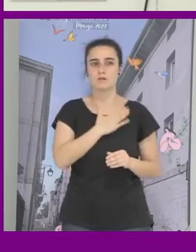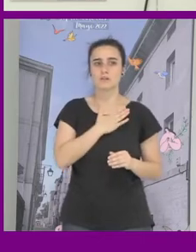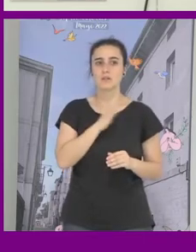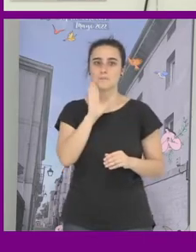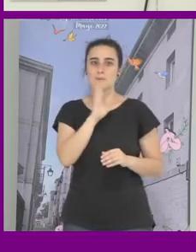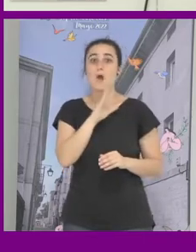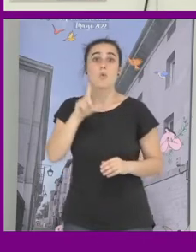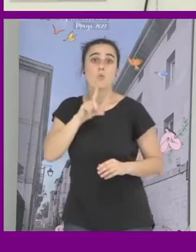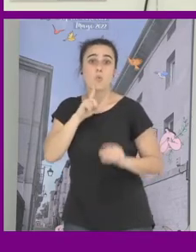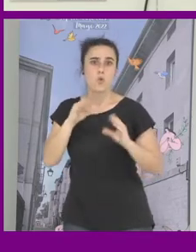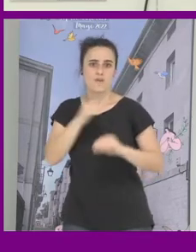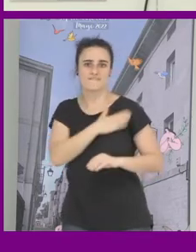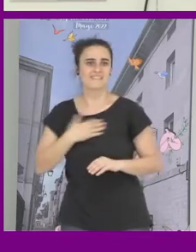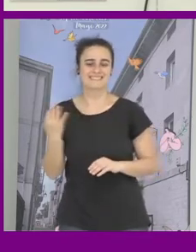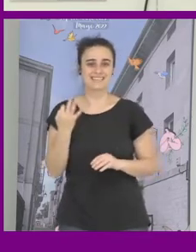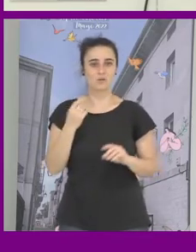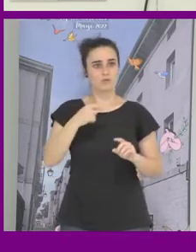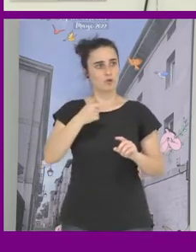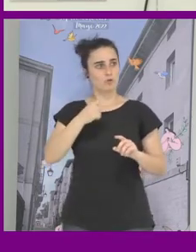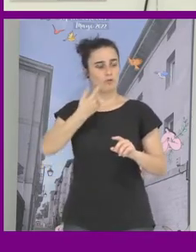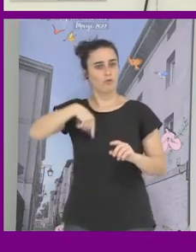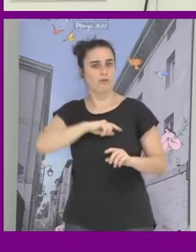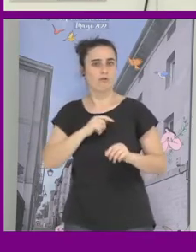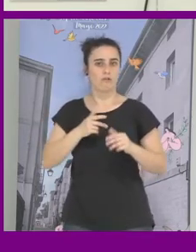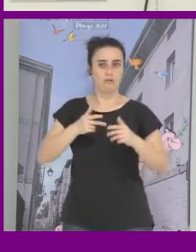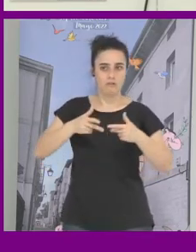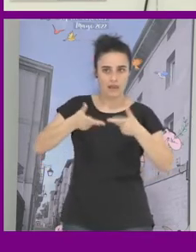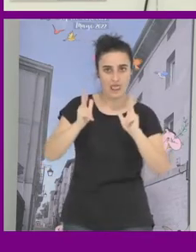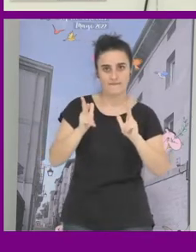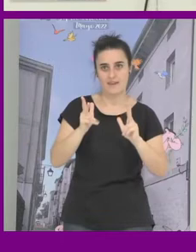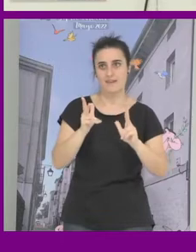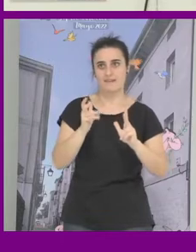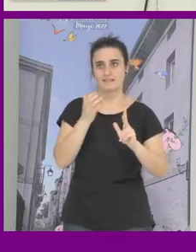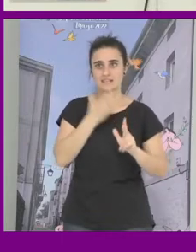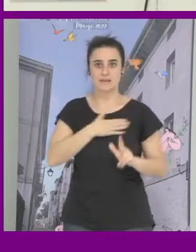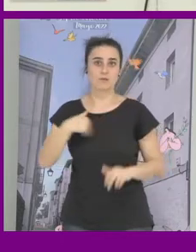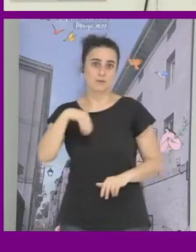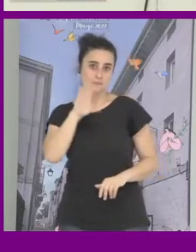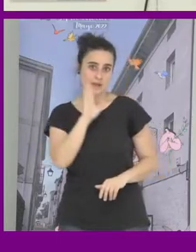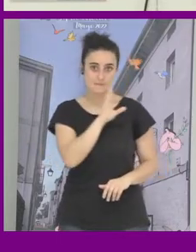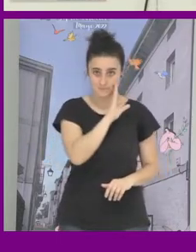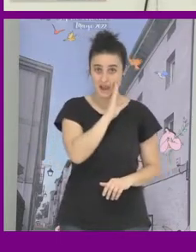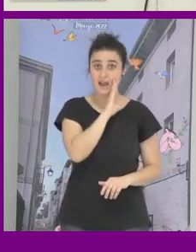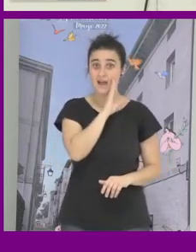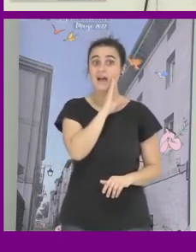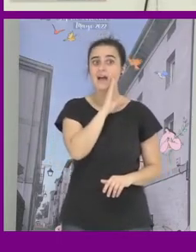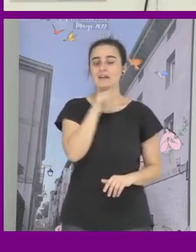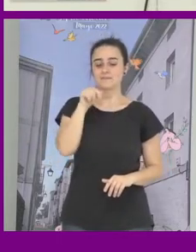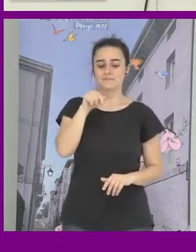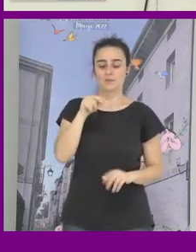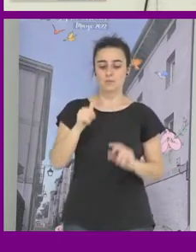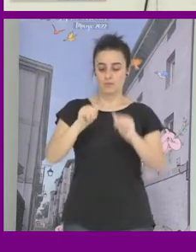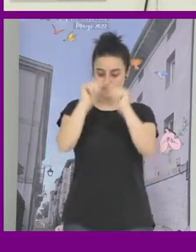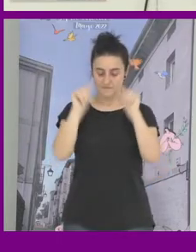nahiko genukela, ba, askatasun osoz, ba, amak izateko, edo guraso izateko, modu